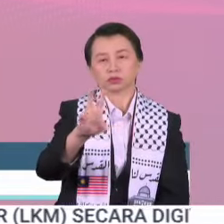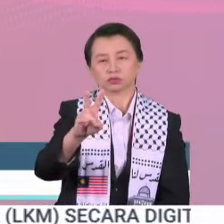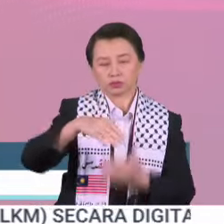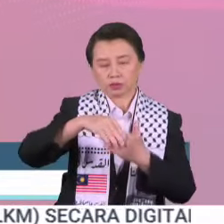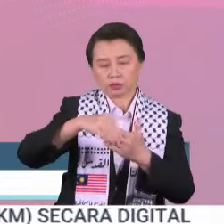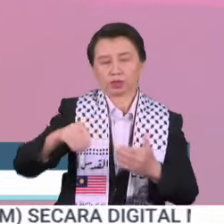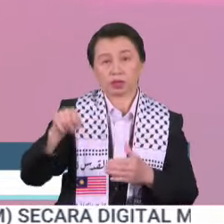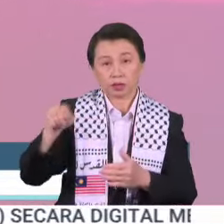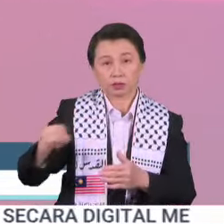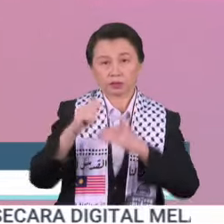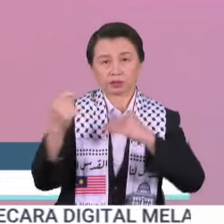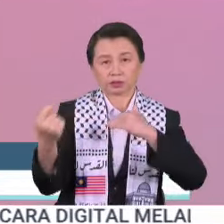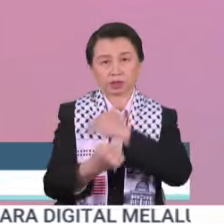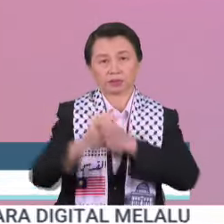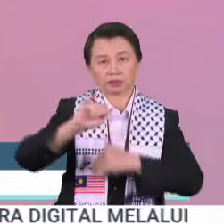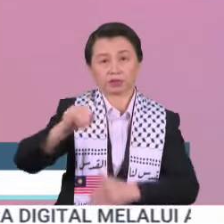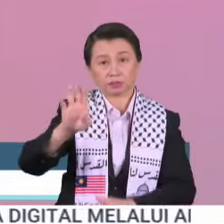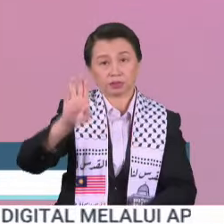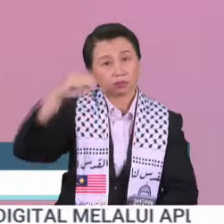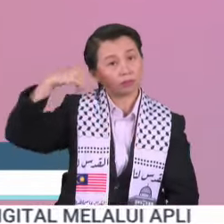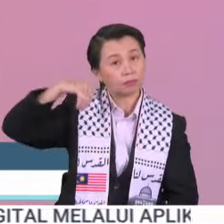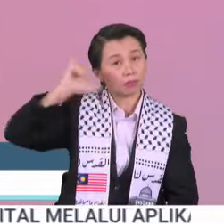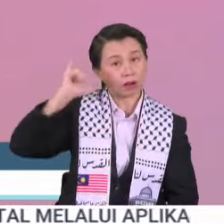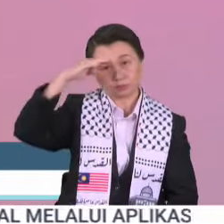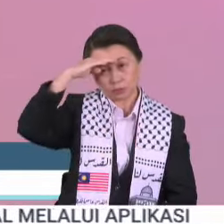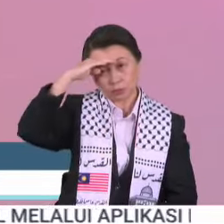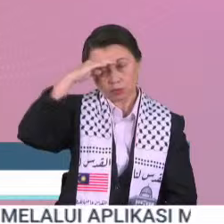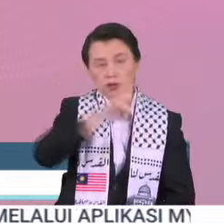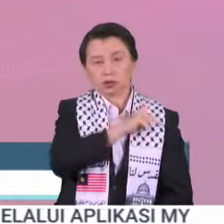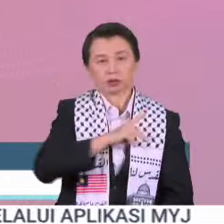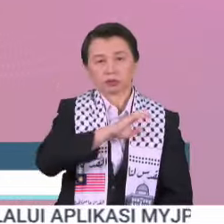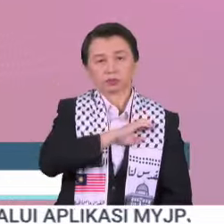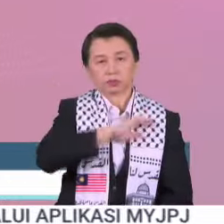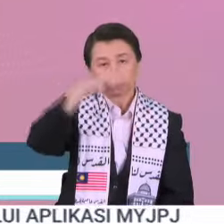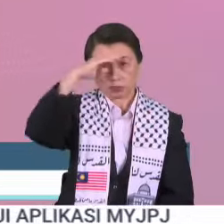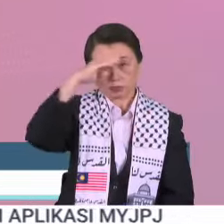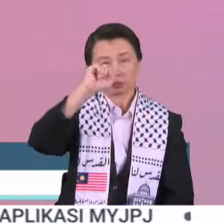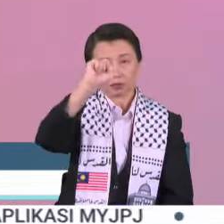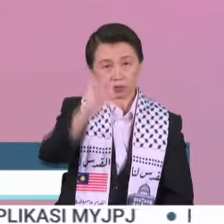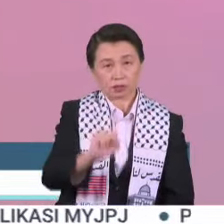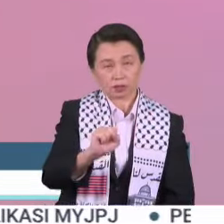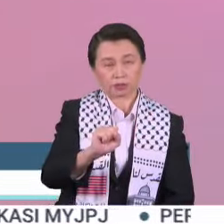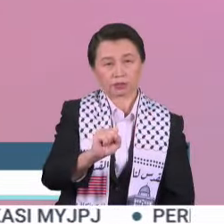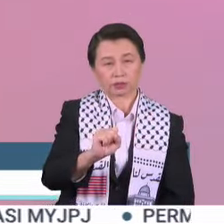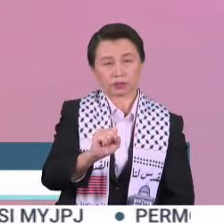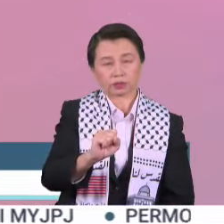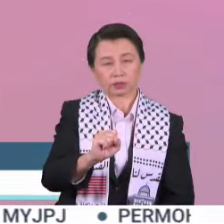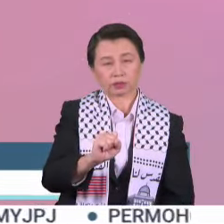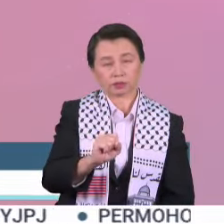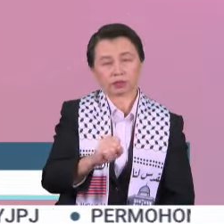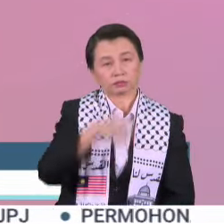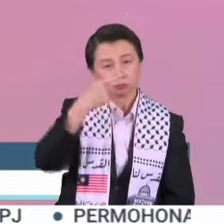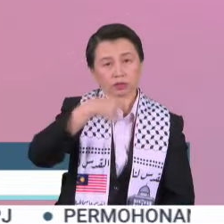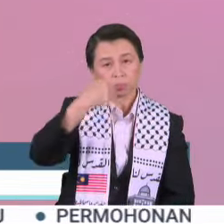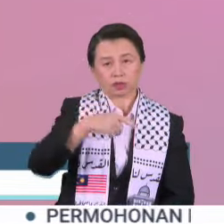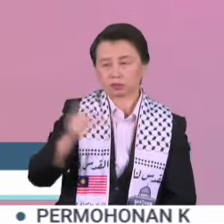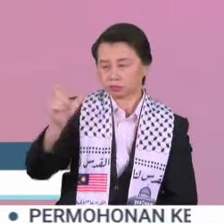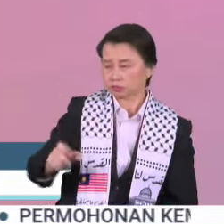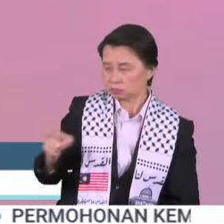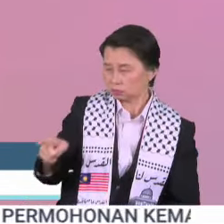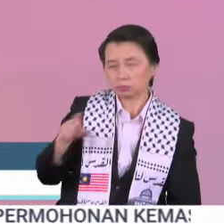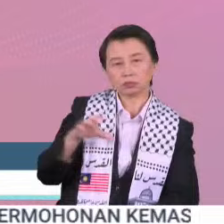RM10,837 di Taman Sentri Johor Bahru semalam. Ketua Polis Daerah Johor Bahru Selatan, Assistant Commissioner Polis Raup Selamat berkata